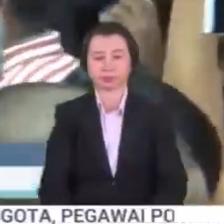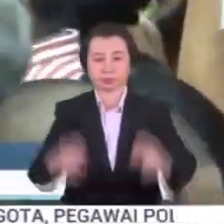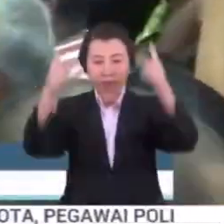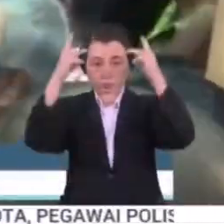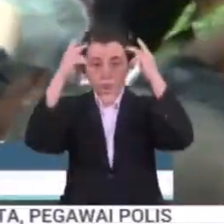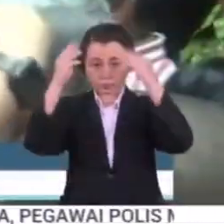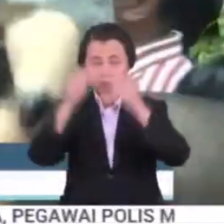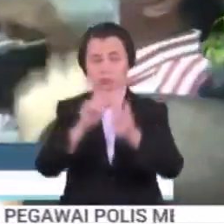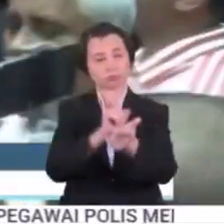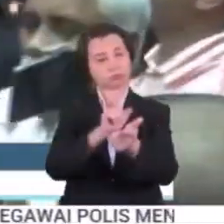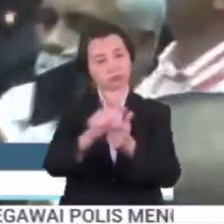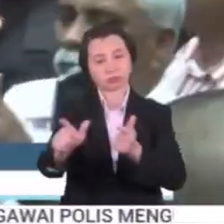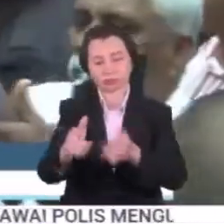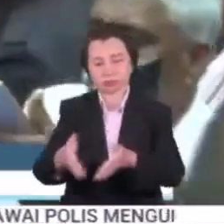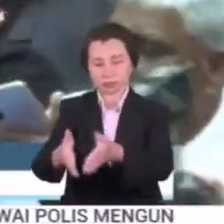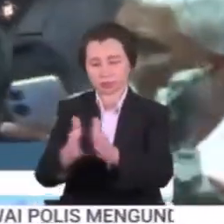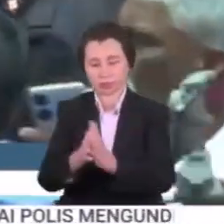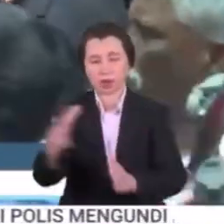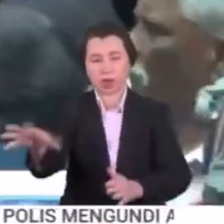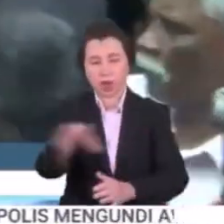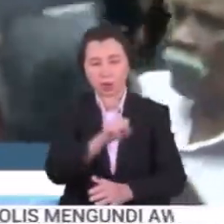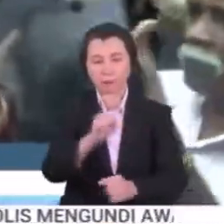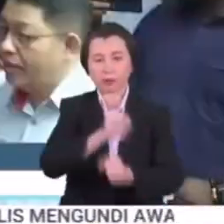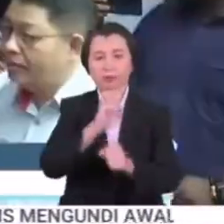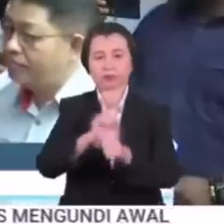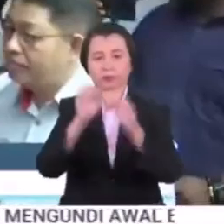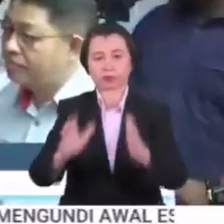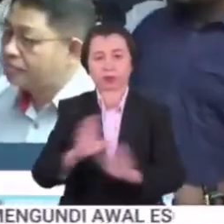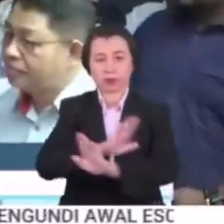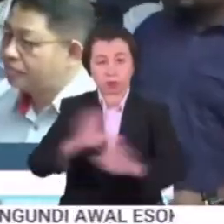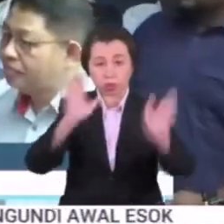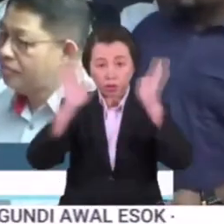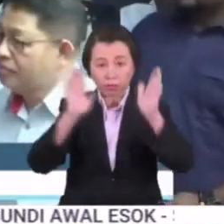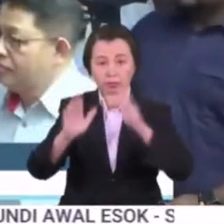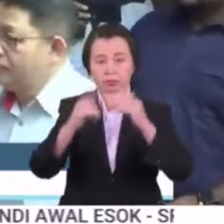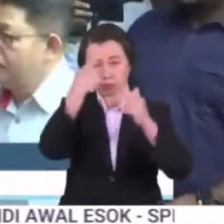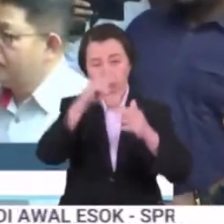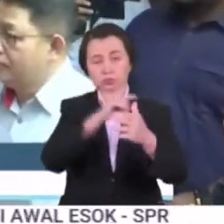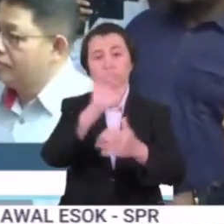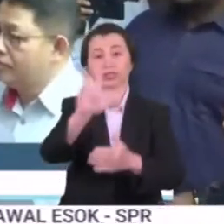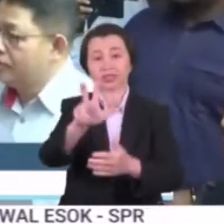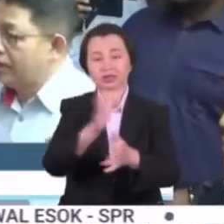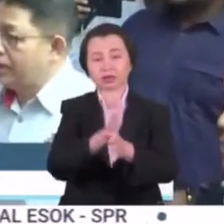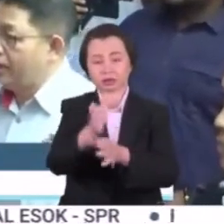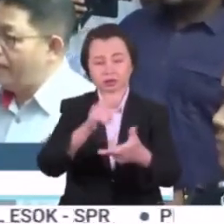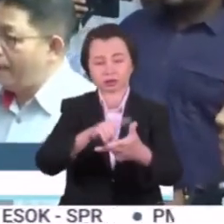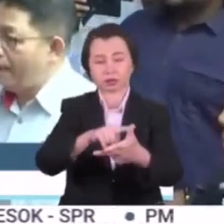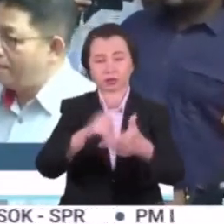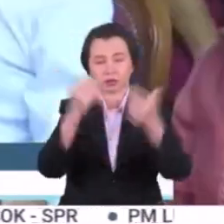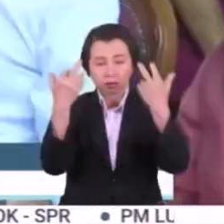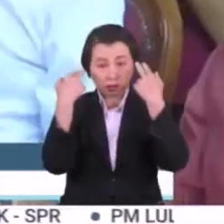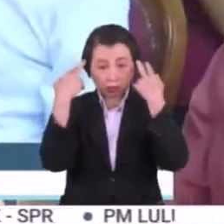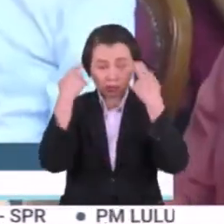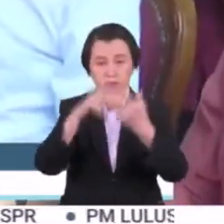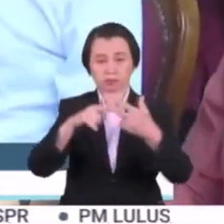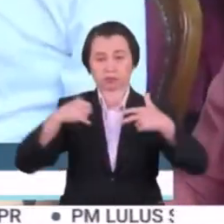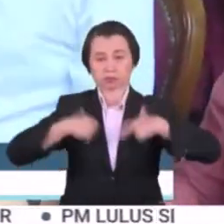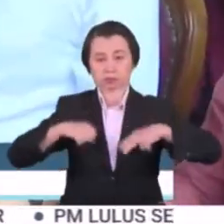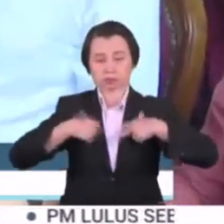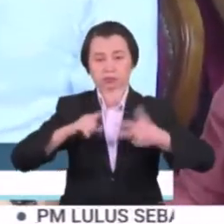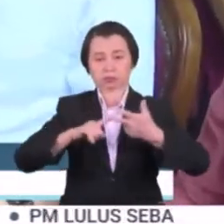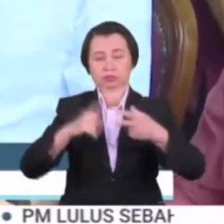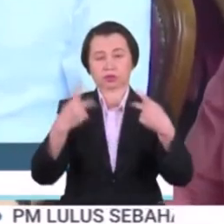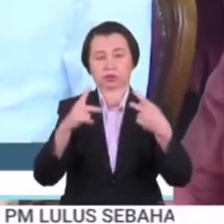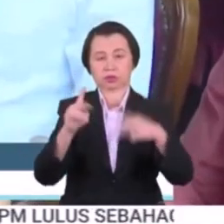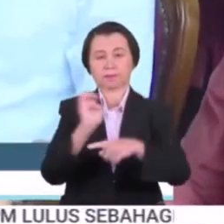Perdana Menteri meluluskan sebahagian permohonan pengambilan pekerja asing bagi tiga sektor. Ia melibatkan perkhidmatan kedai gunting rambut, perusahaan tekstil dan